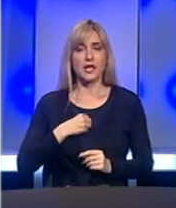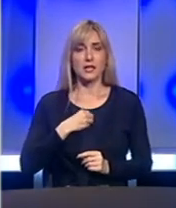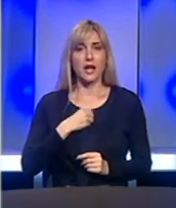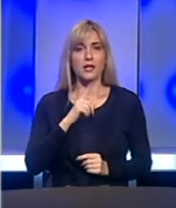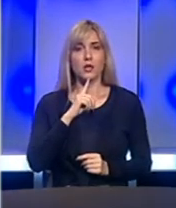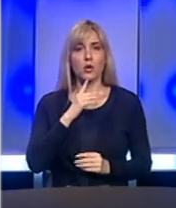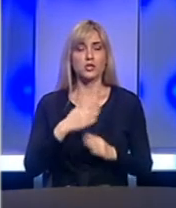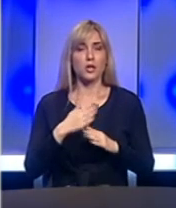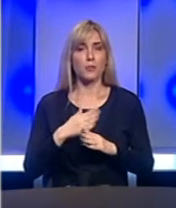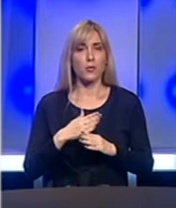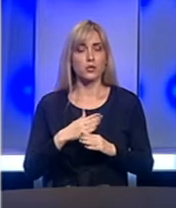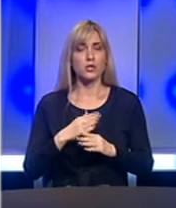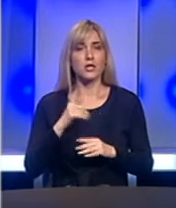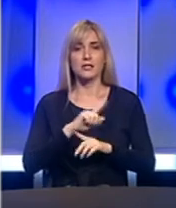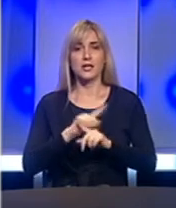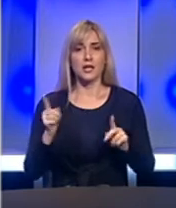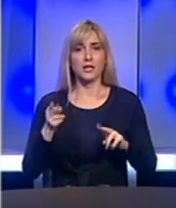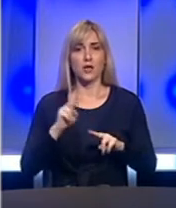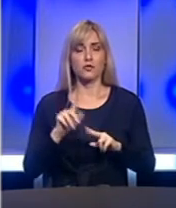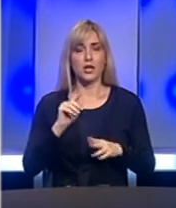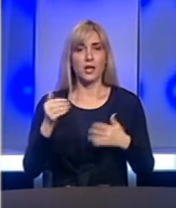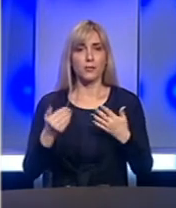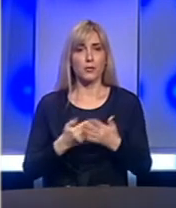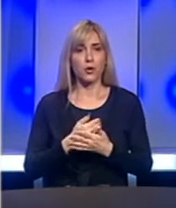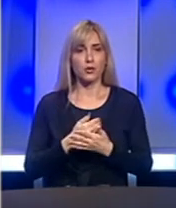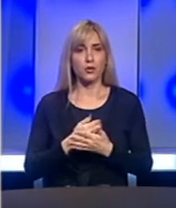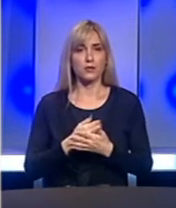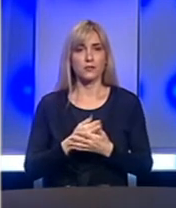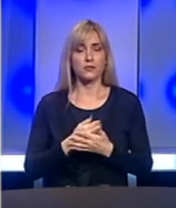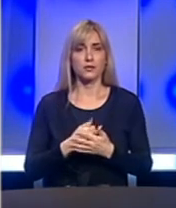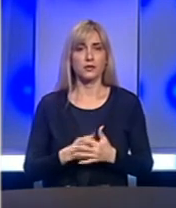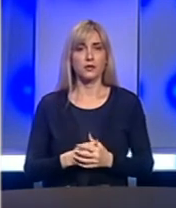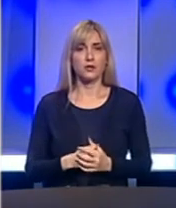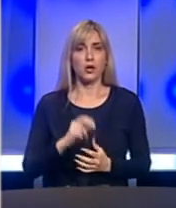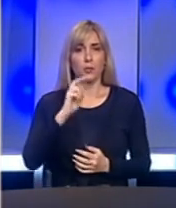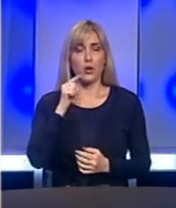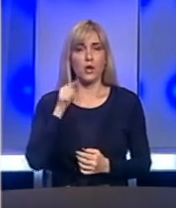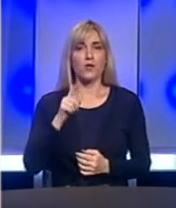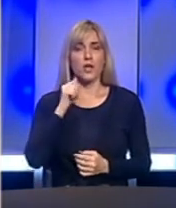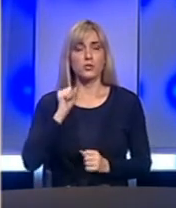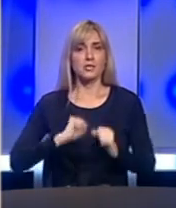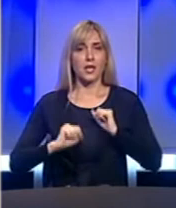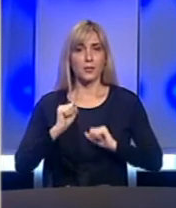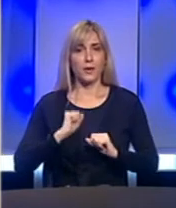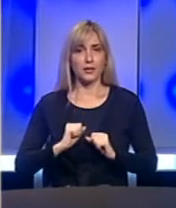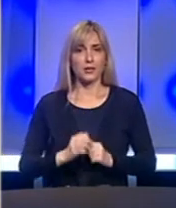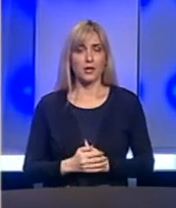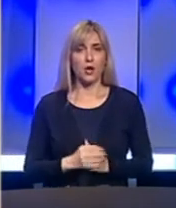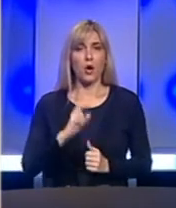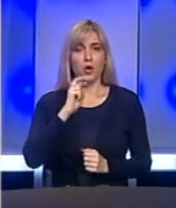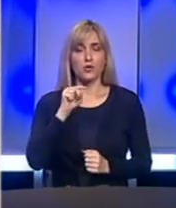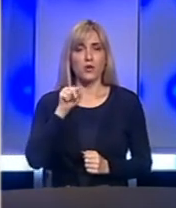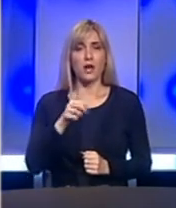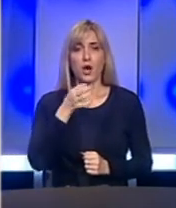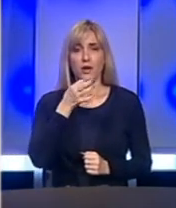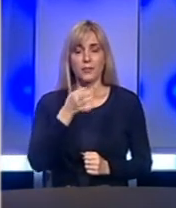koje će pomoći da se nikada više ne ponovi besmisao i dubina boli ove ljudske patnje. Odgovor je na ova